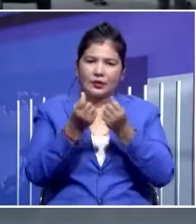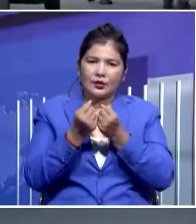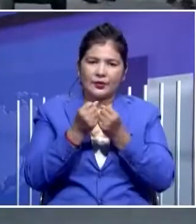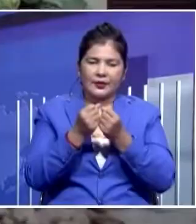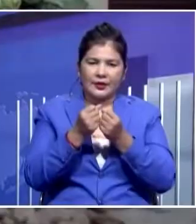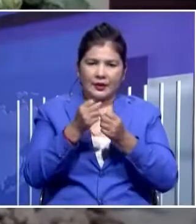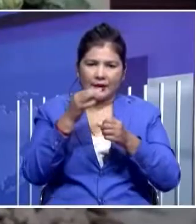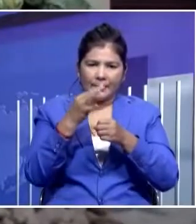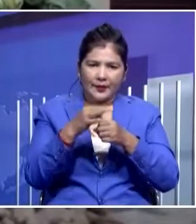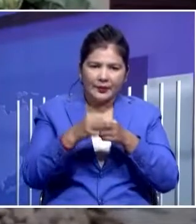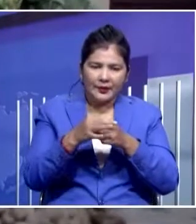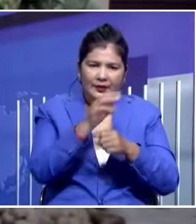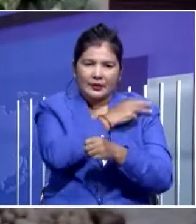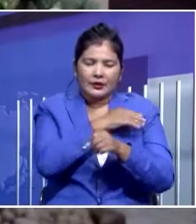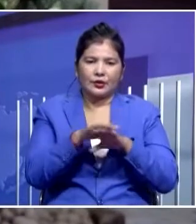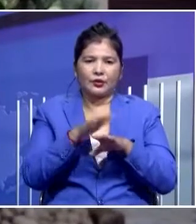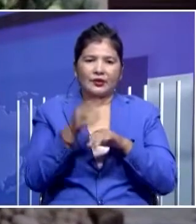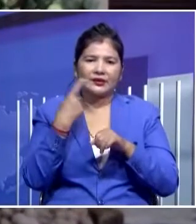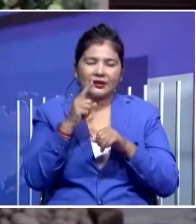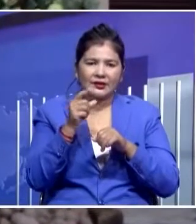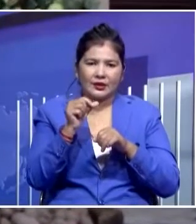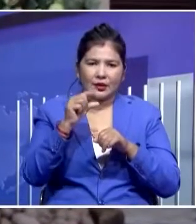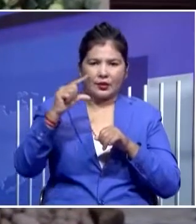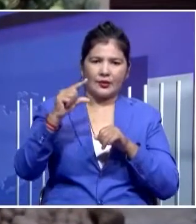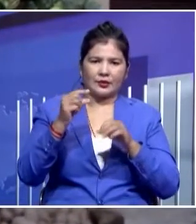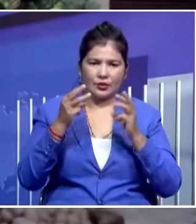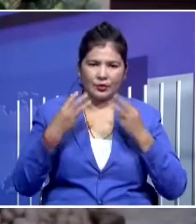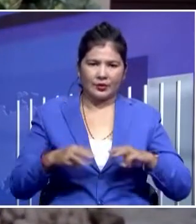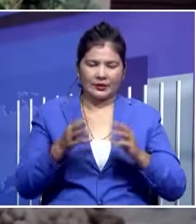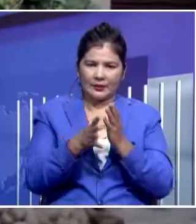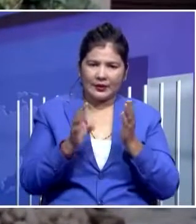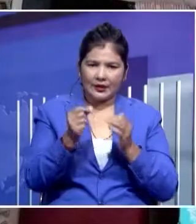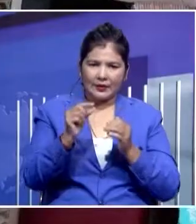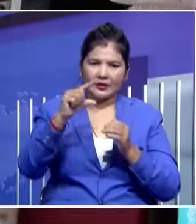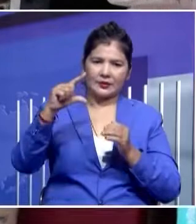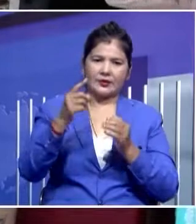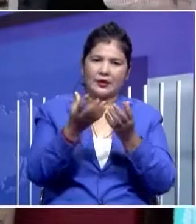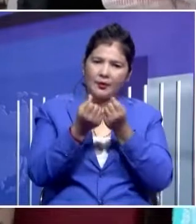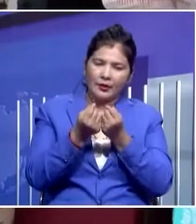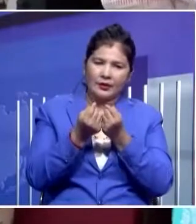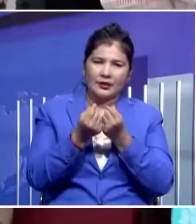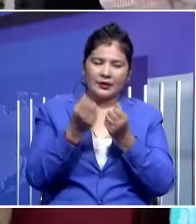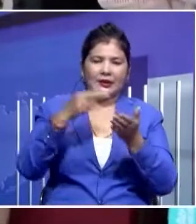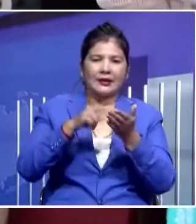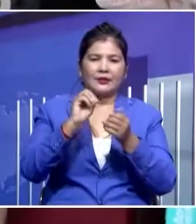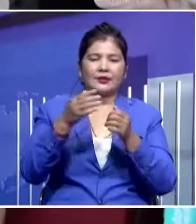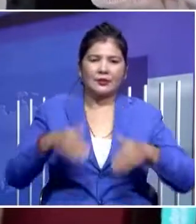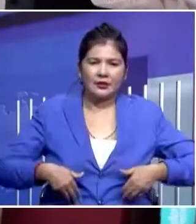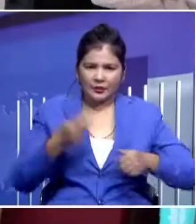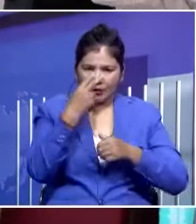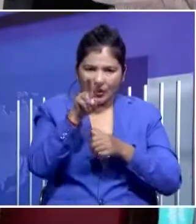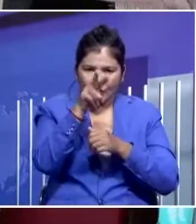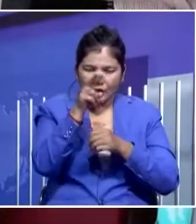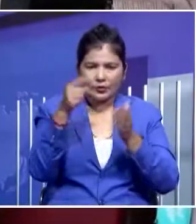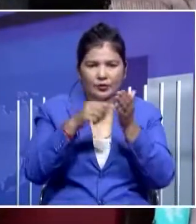व्यापारीले बजारमा दैनिक उपभोग्य वस्तुको कृत्रिम अभाव गरी उपभोक्ताबाट चर्को मूल्य असुल गर्न थाले पछि बजार अनुगमन सुरु